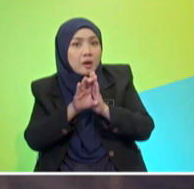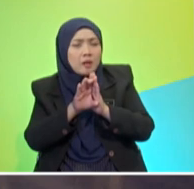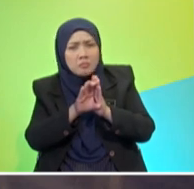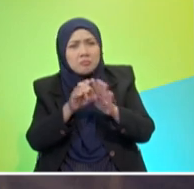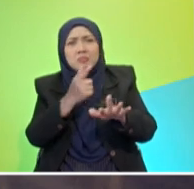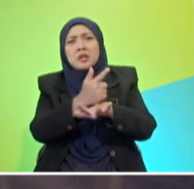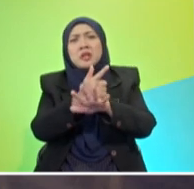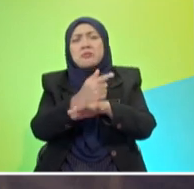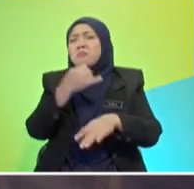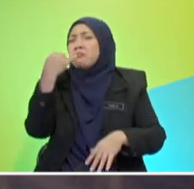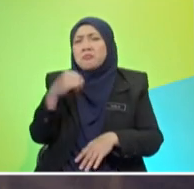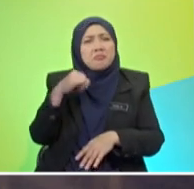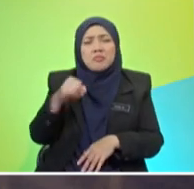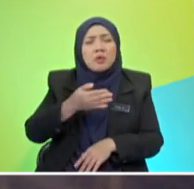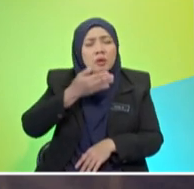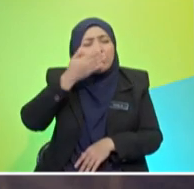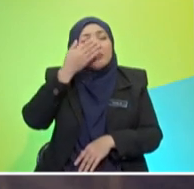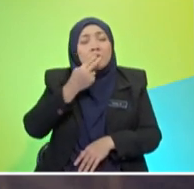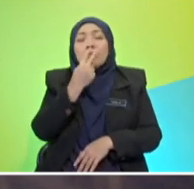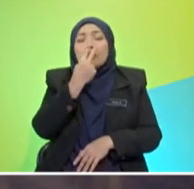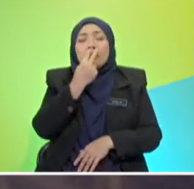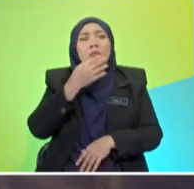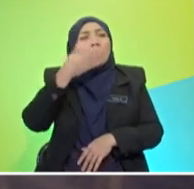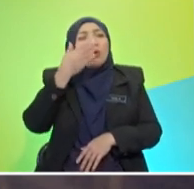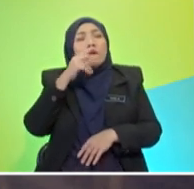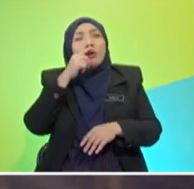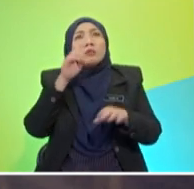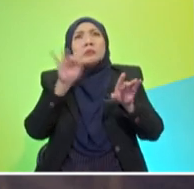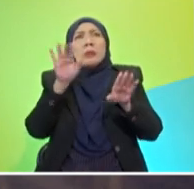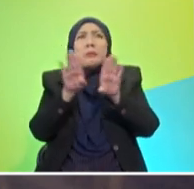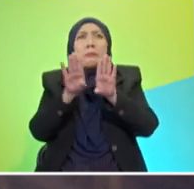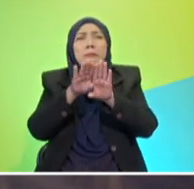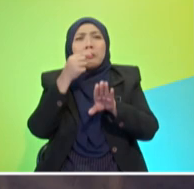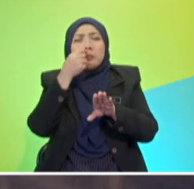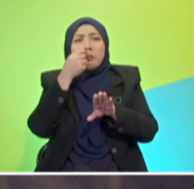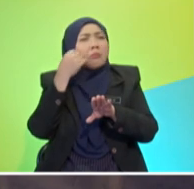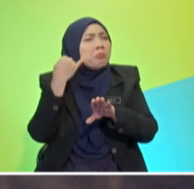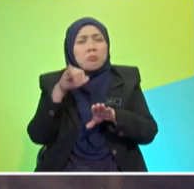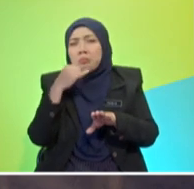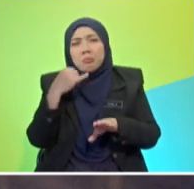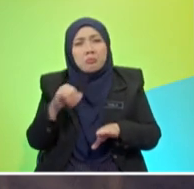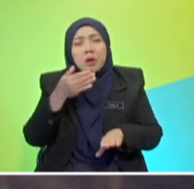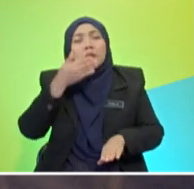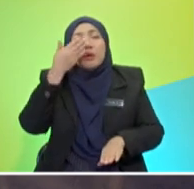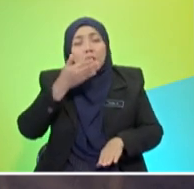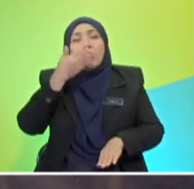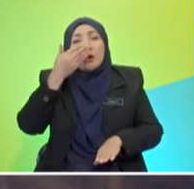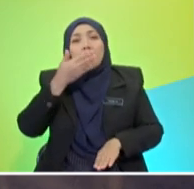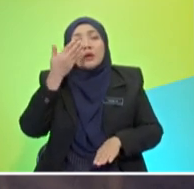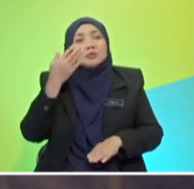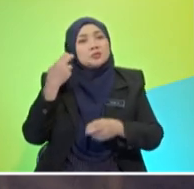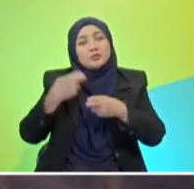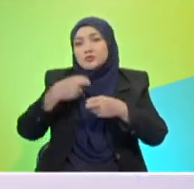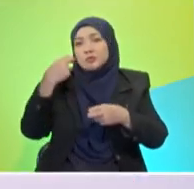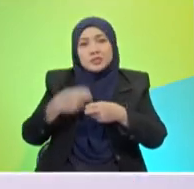Tak boleh lah cikgu. Kesian dia duduk dalam balang. Tertutup pula tu. Jadi berdasarkan aktiviti yang kita lakukan, kita letak lipas di dalam balang